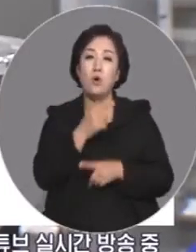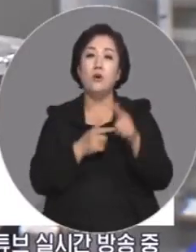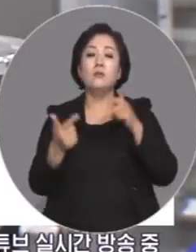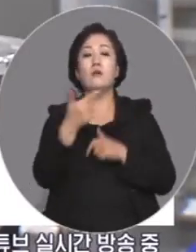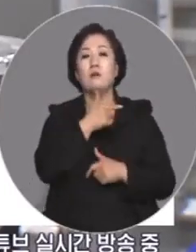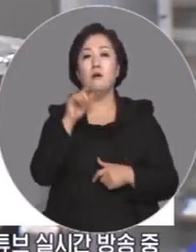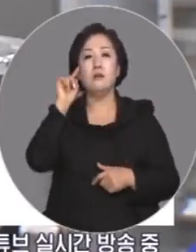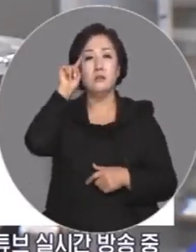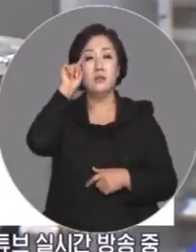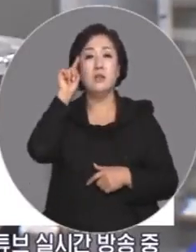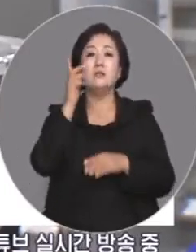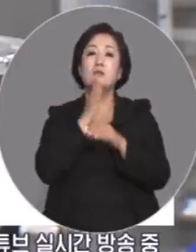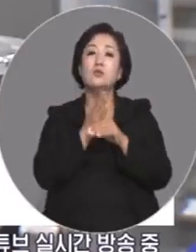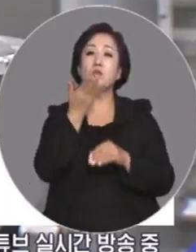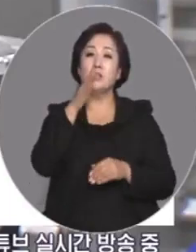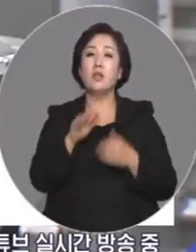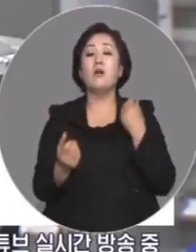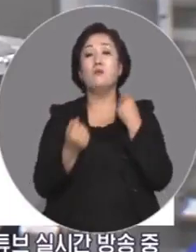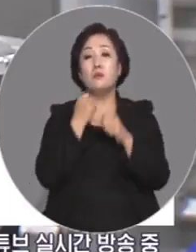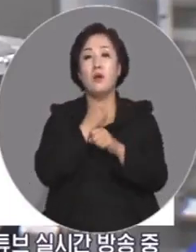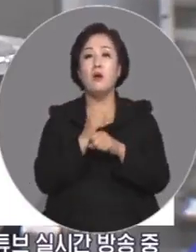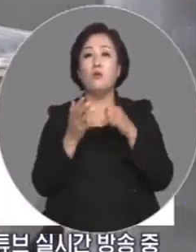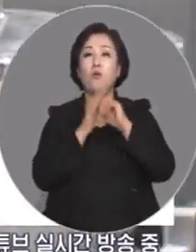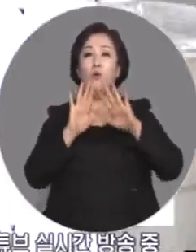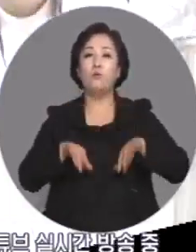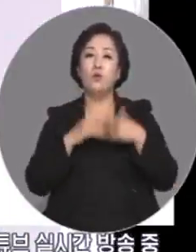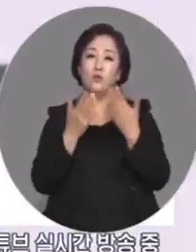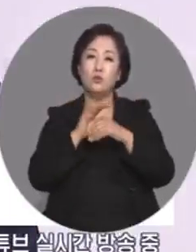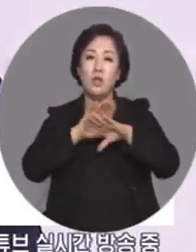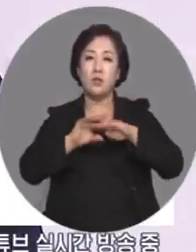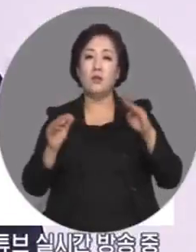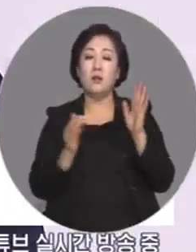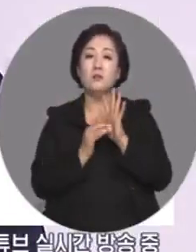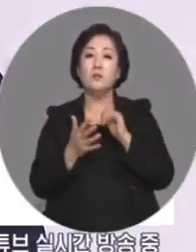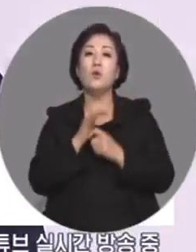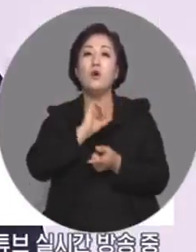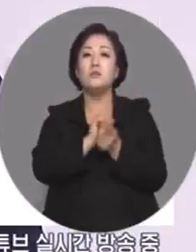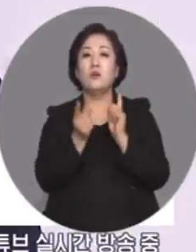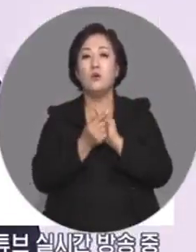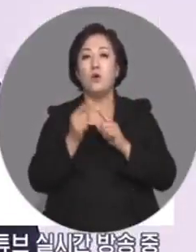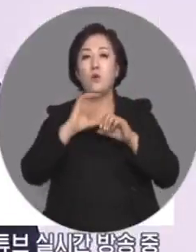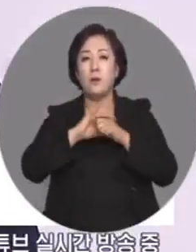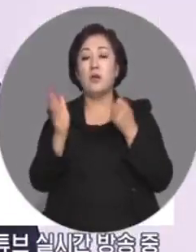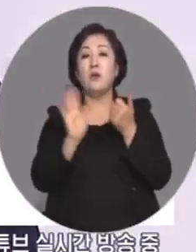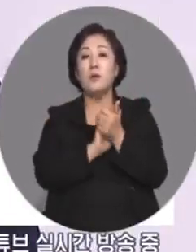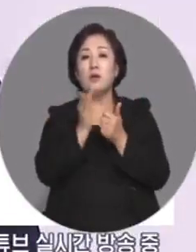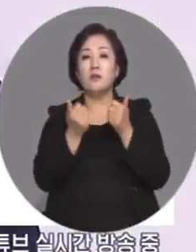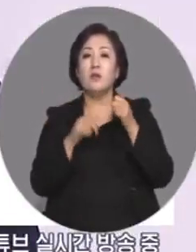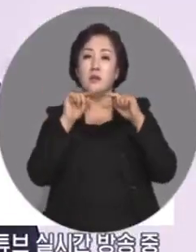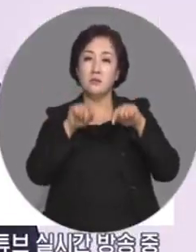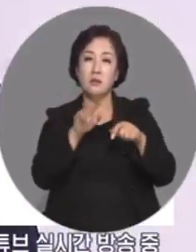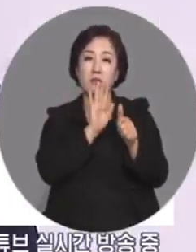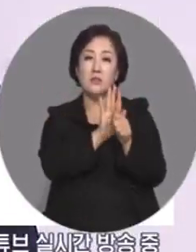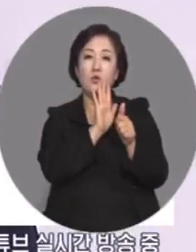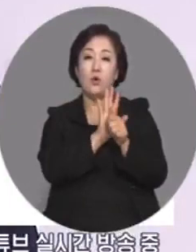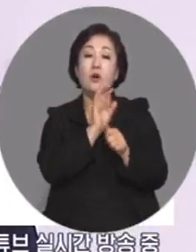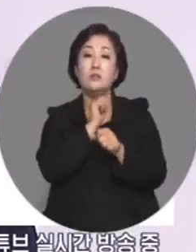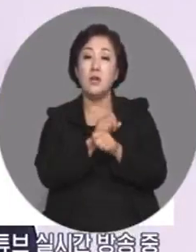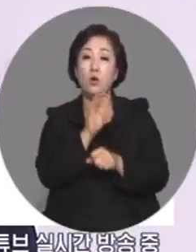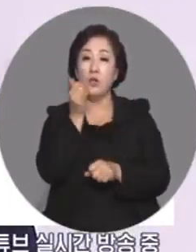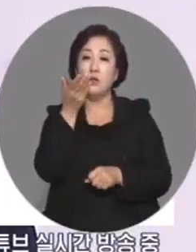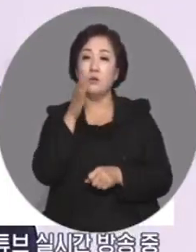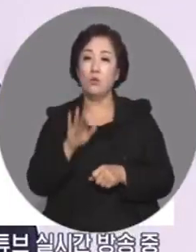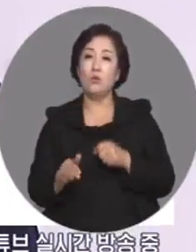많은 스트레스로 작용할 수 있는데 그런 부분에서 많이 해소가 되었고. 또 마케팅이라든지 멘토링 이런 부분에도 이제 지원을